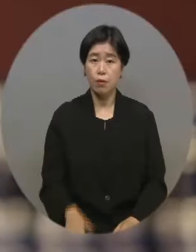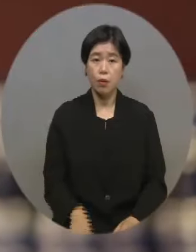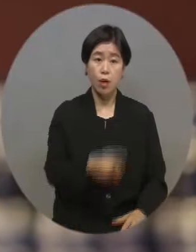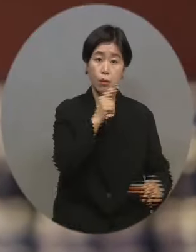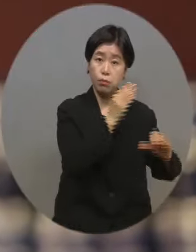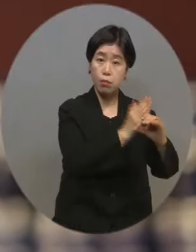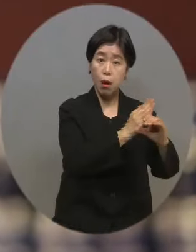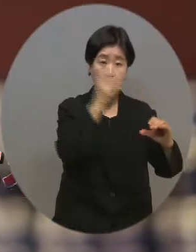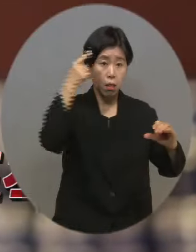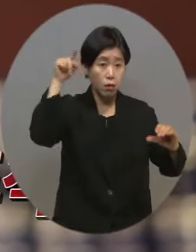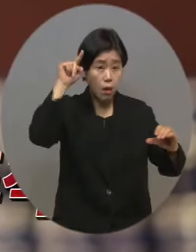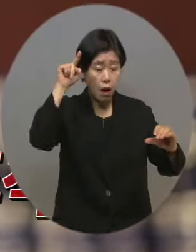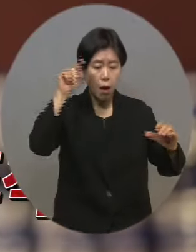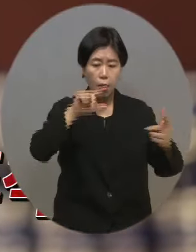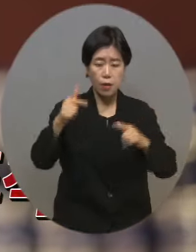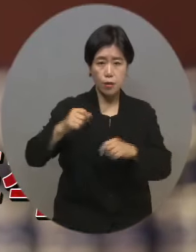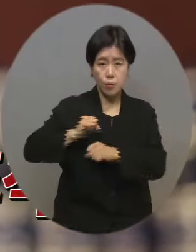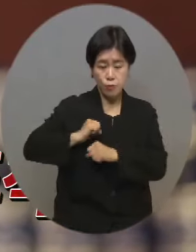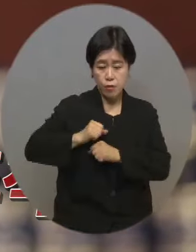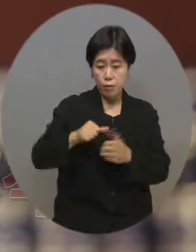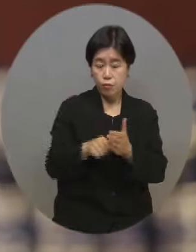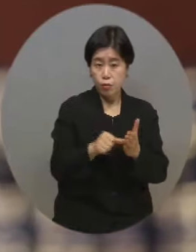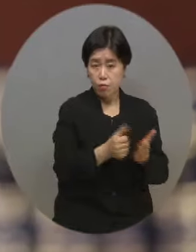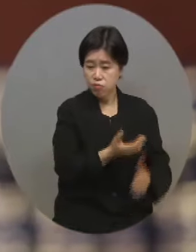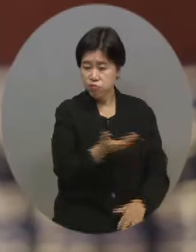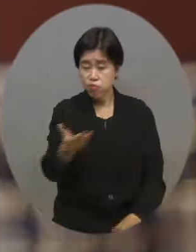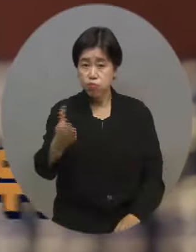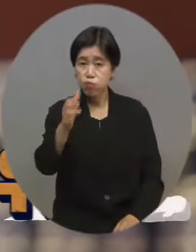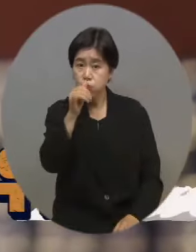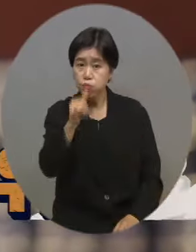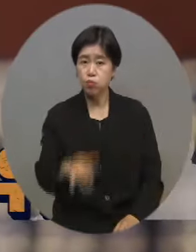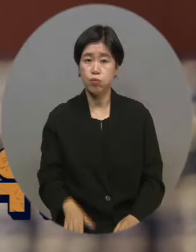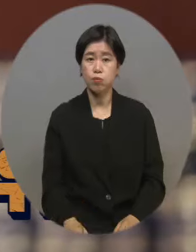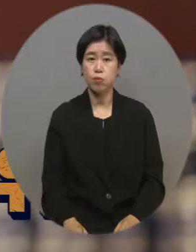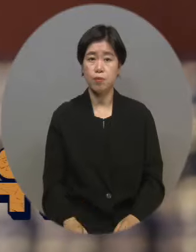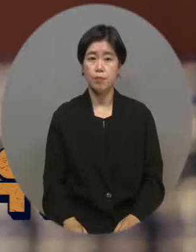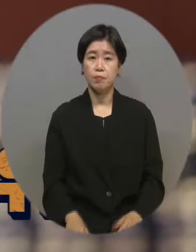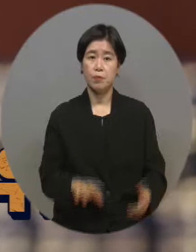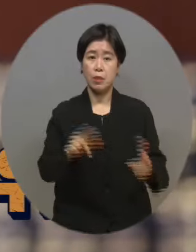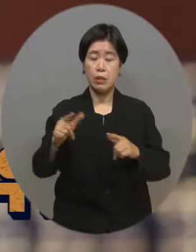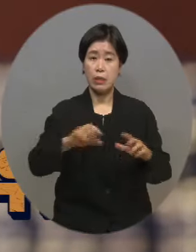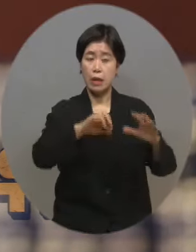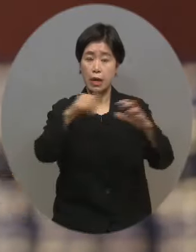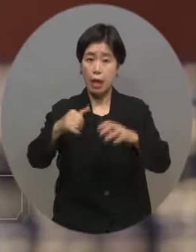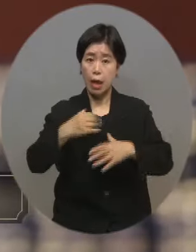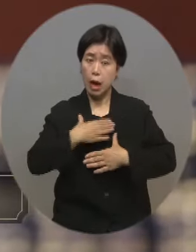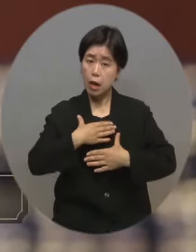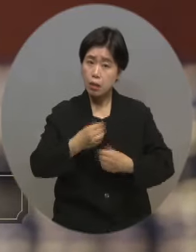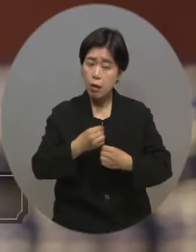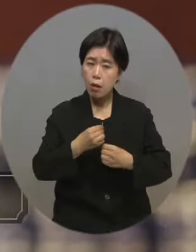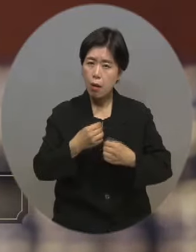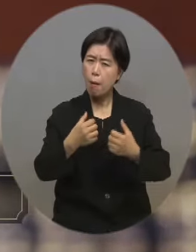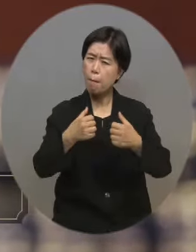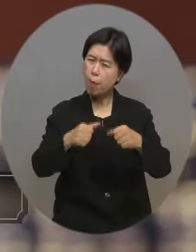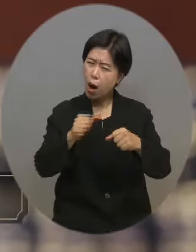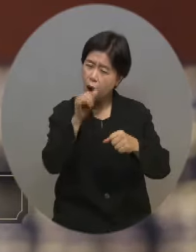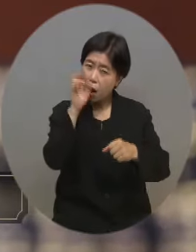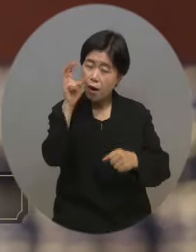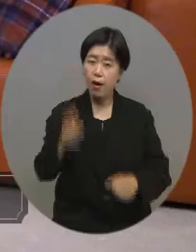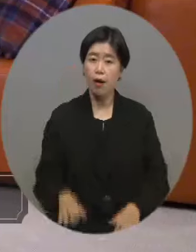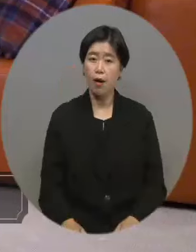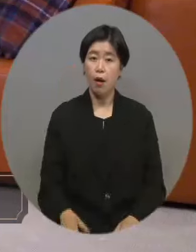탄약을 제공하면서 북러 군사 밀착이 한반도를 넘어서 세계 안보를 위협하고 있습니다. 자, 우리가 평화롭게 사는